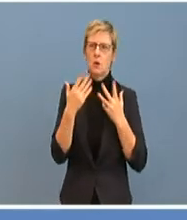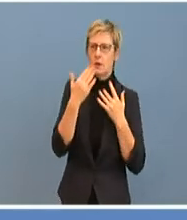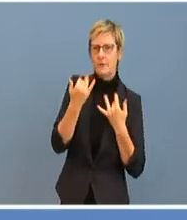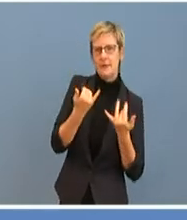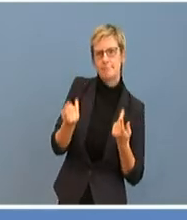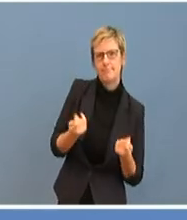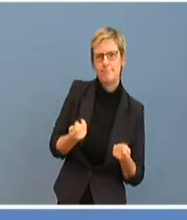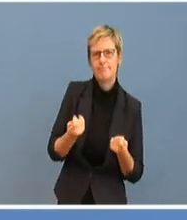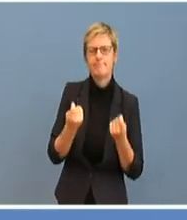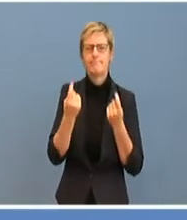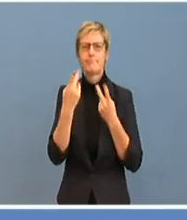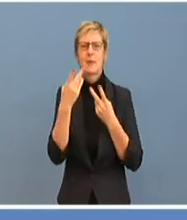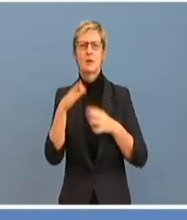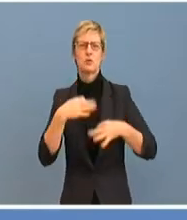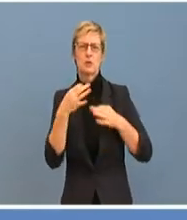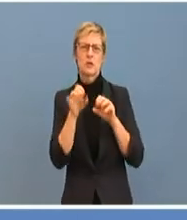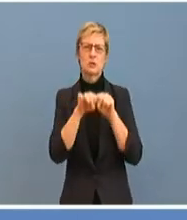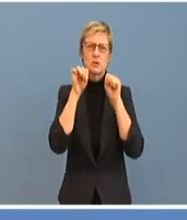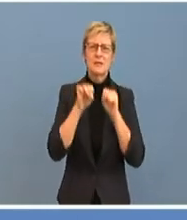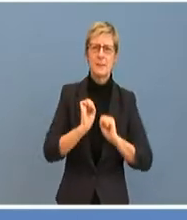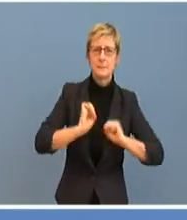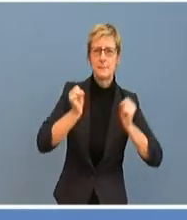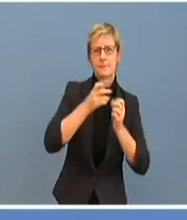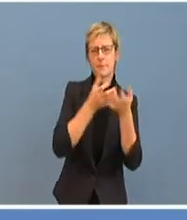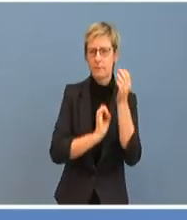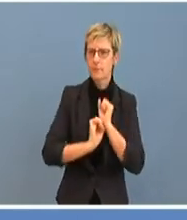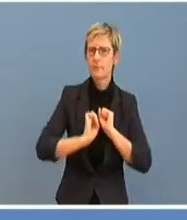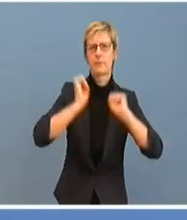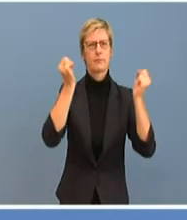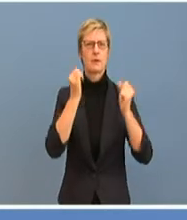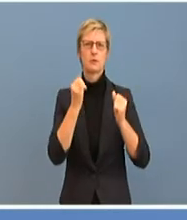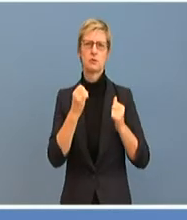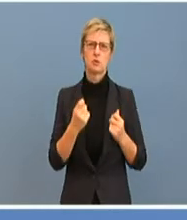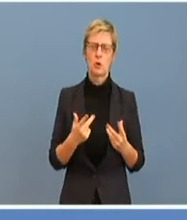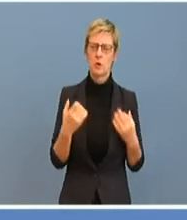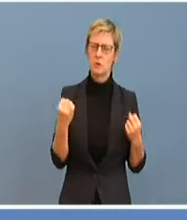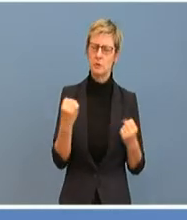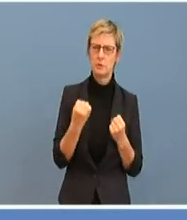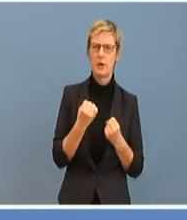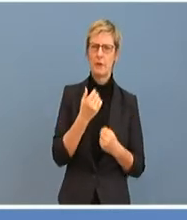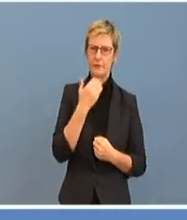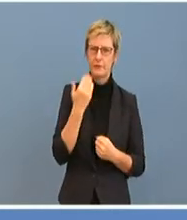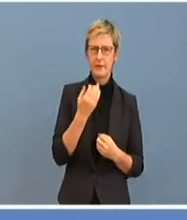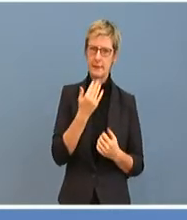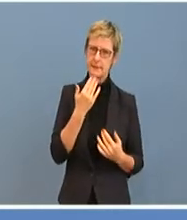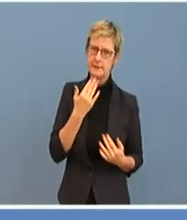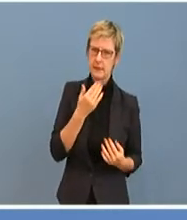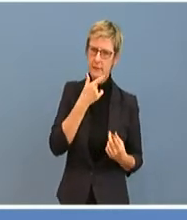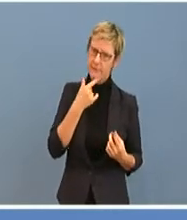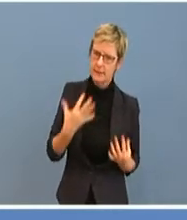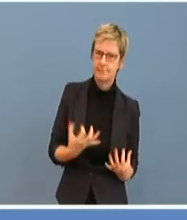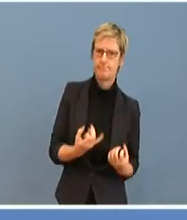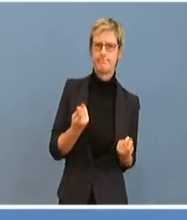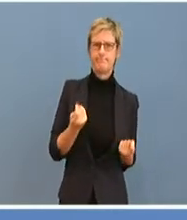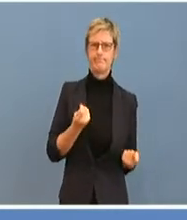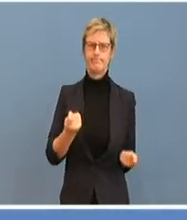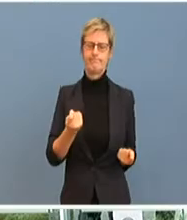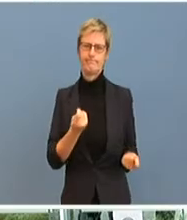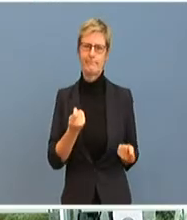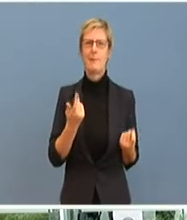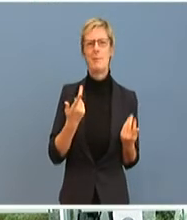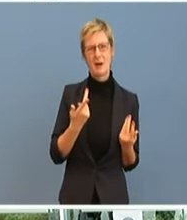in den Gesundheitssystemen ihr Allerbestes geben. Und wir wünschen unseren europäischen Partnern wirklich allen Erfolg in ihrem Kampf gegen die